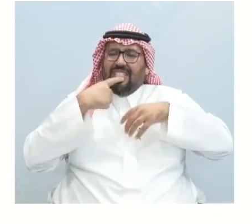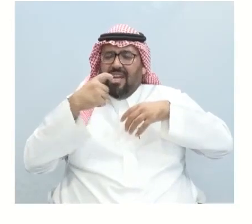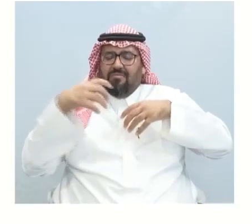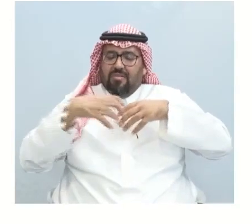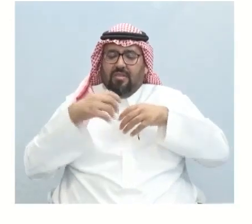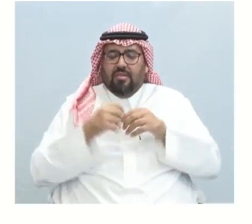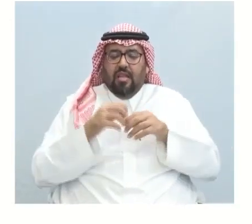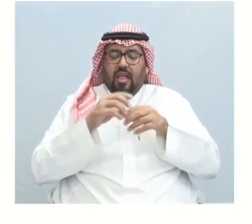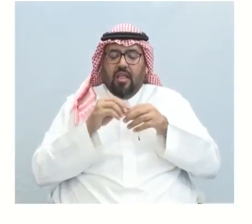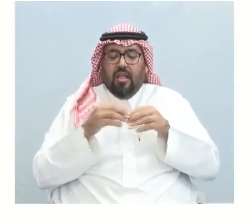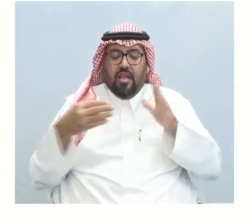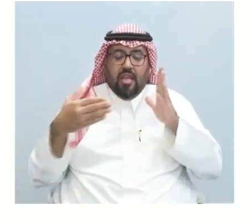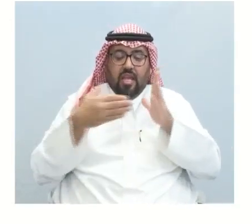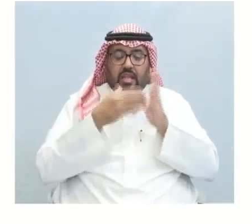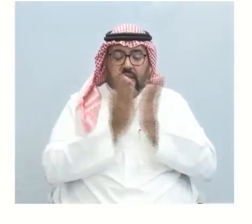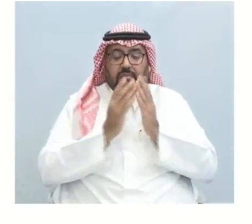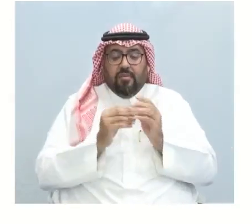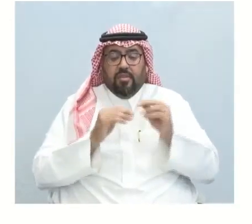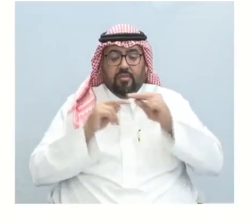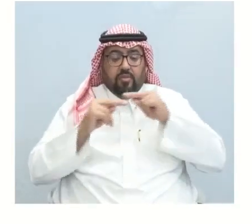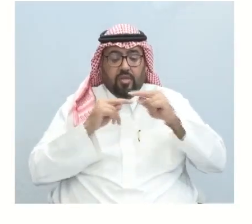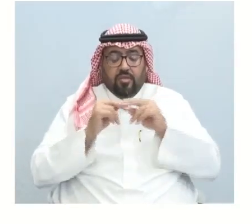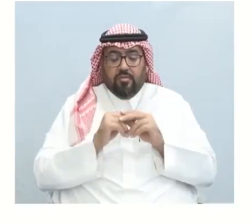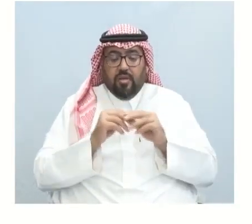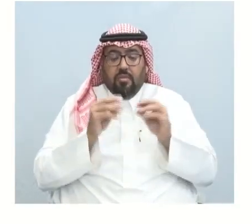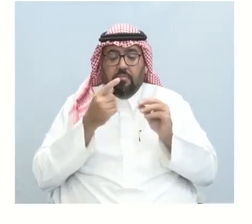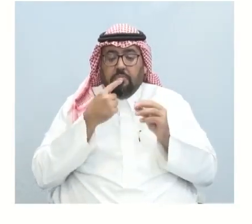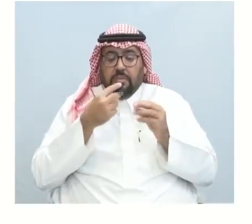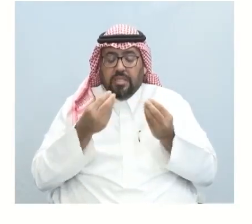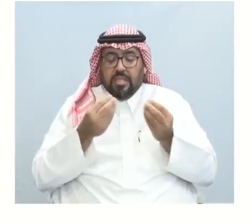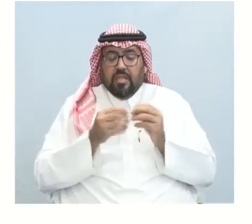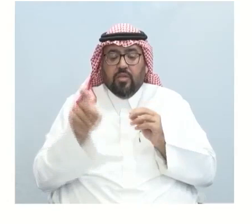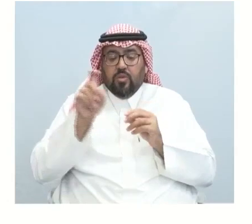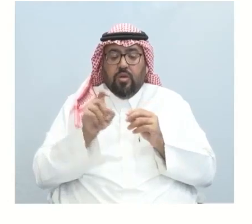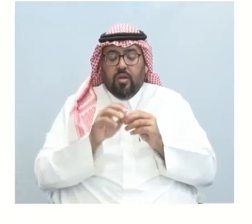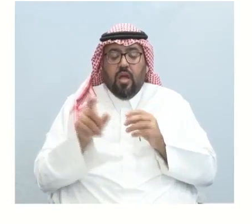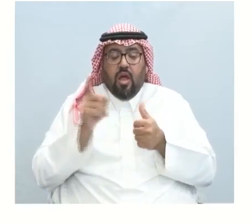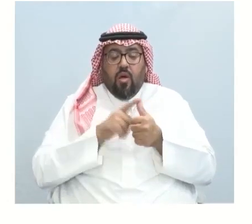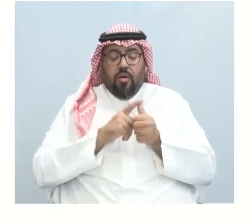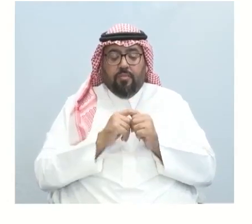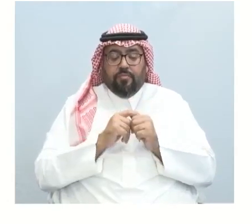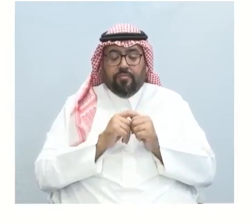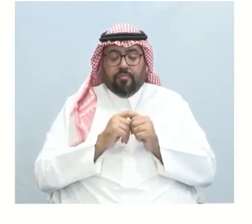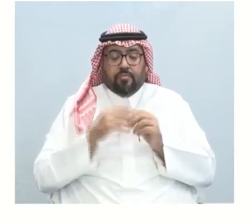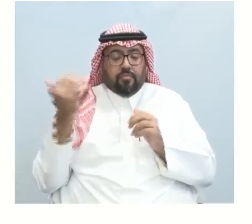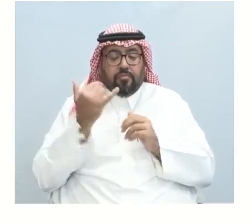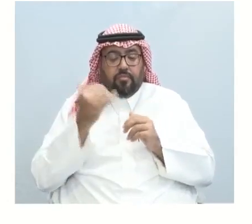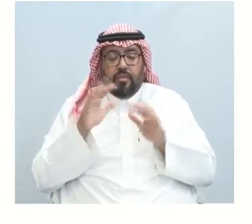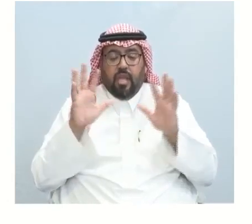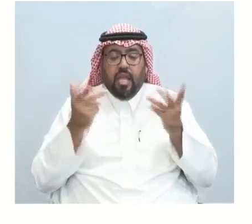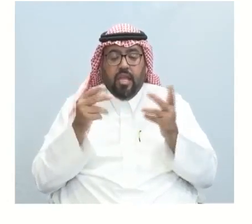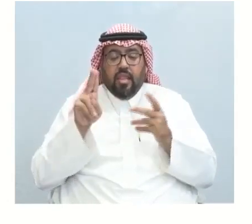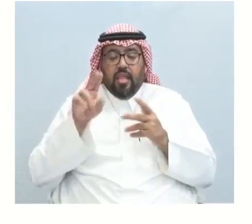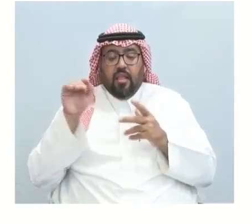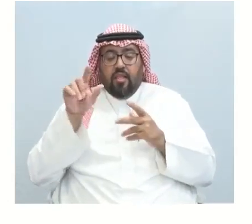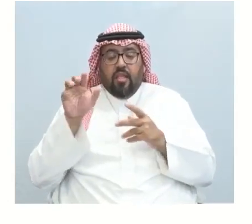الطبقه في نهايه الدرس لدينا مناقشه بسيطه في سؤالنا الاول والاهم اين تحدث